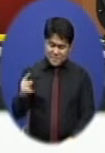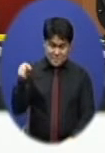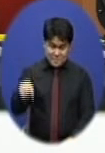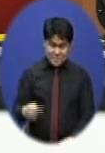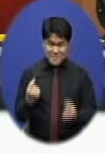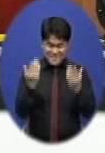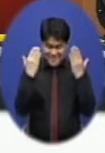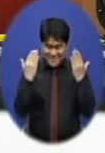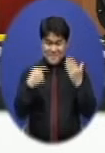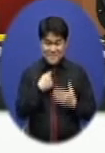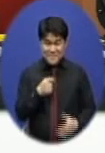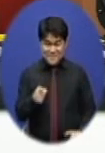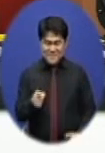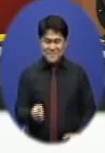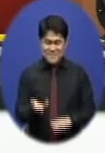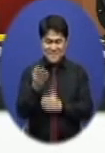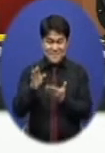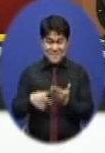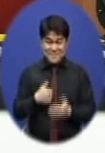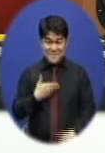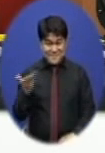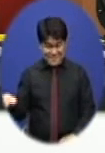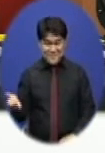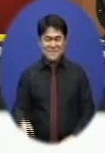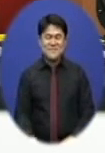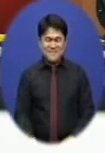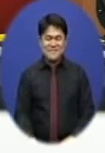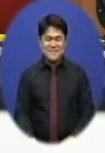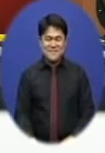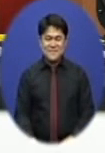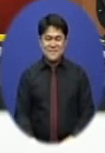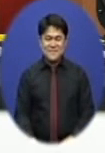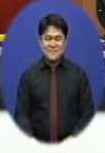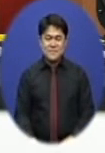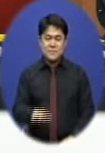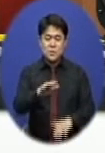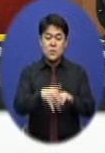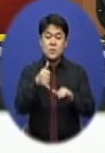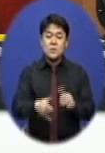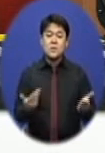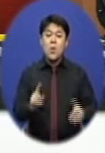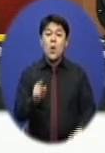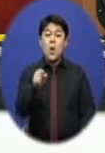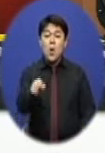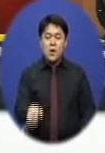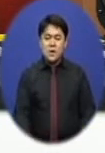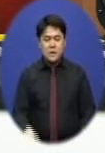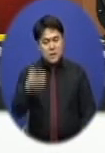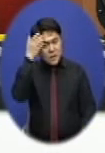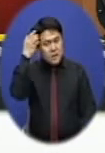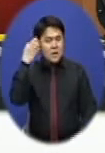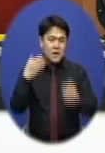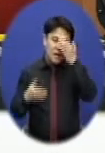같이 학교 다녔다고 네. 선후배 증언이라고 꼭 네. 전해드릴게요. 그래요. 농사는 어떤 거 지으세요? 농사는